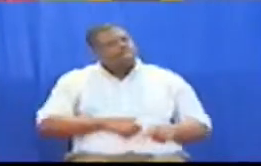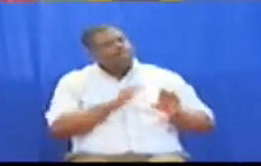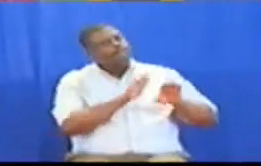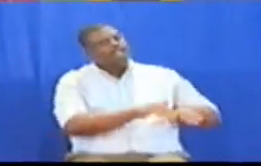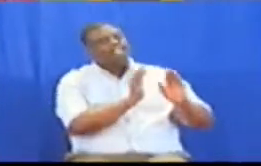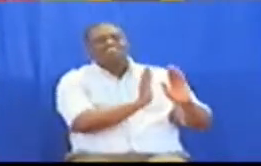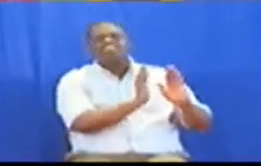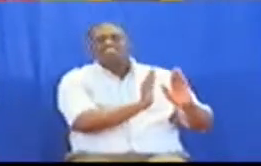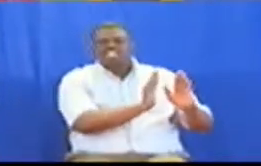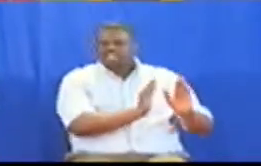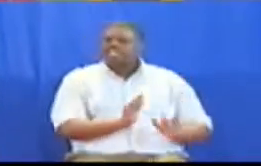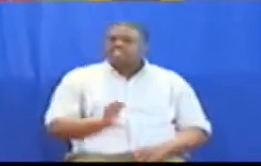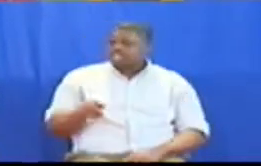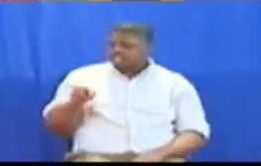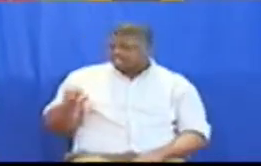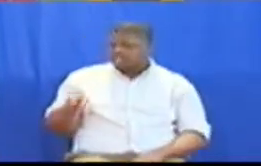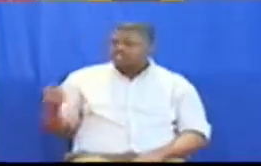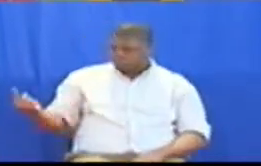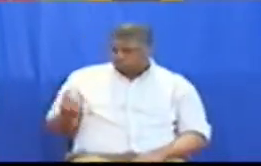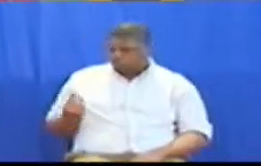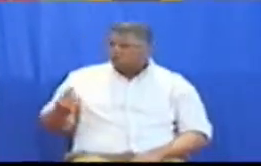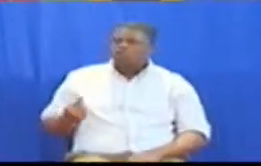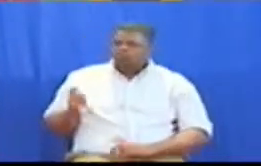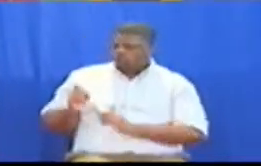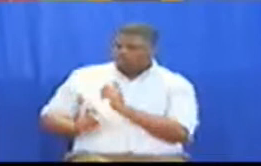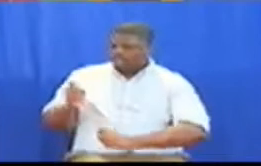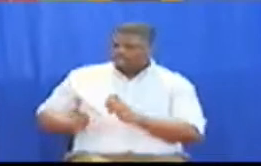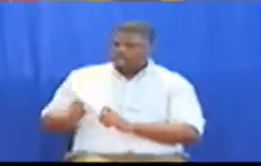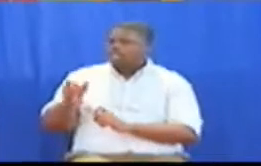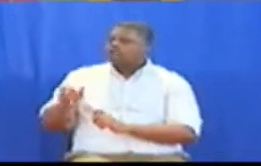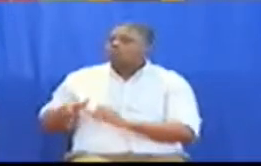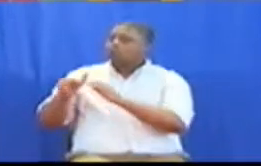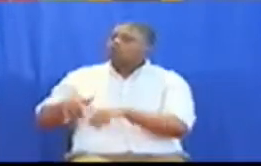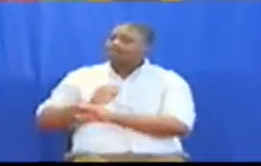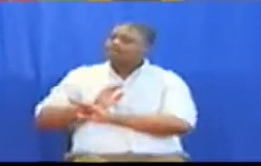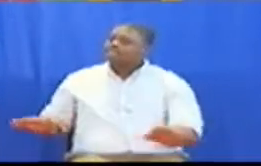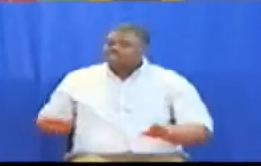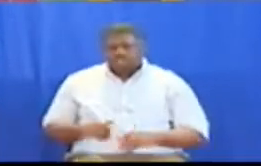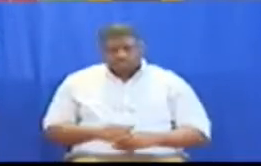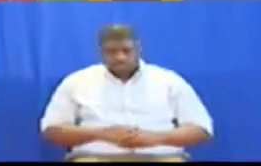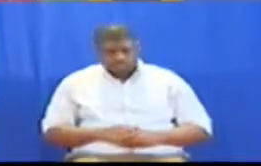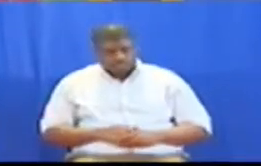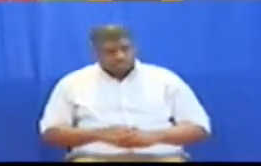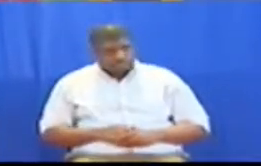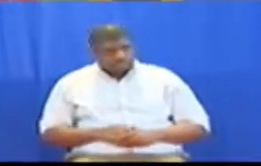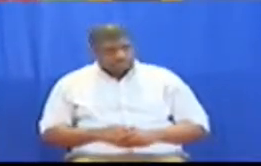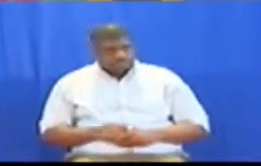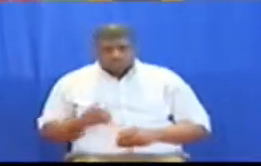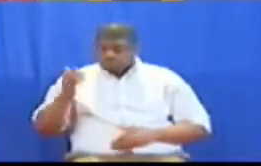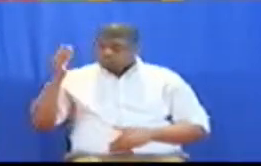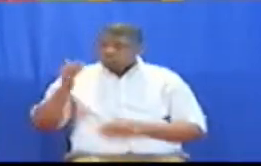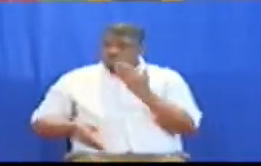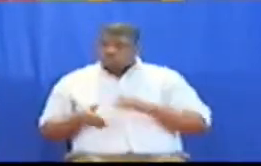majimbo tupambane, lakini rais abakie yule yule kwa sababu anatosha kabisa. Na jambo la mwisho